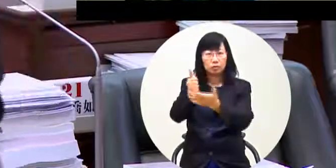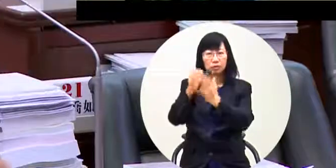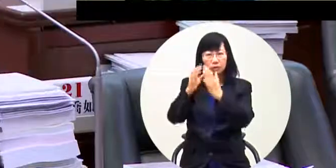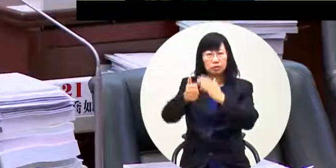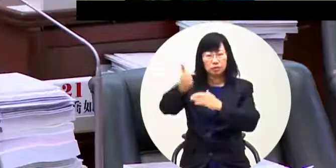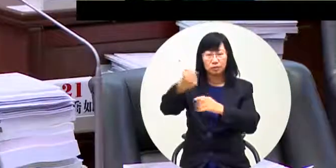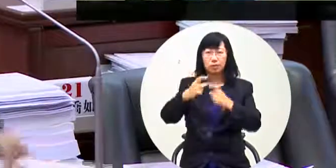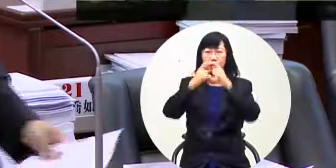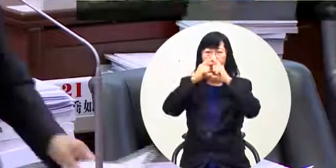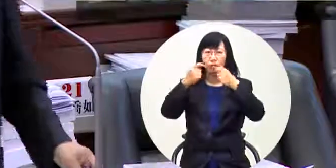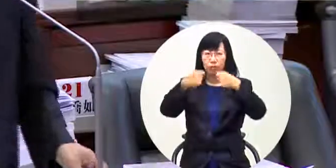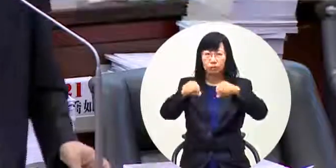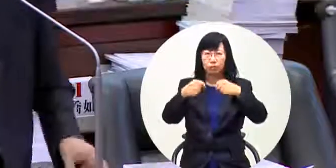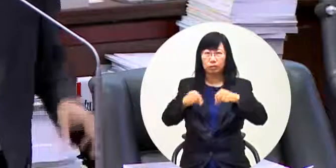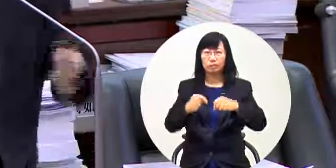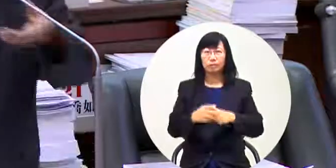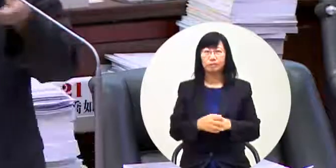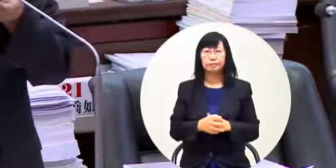请到。